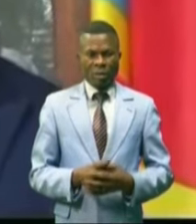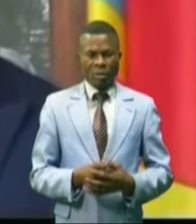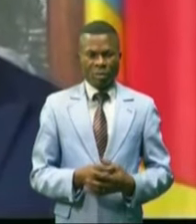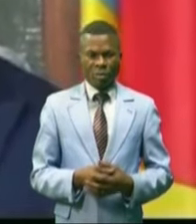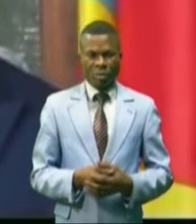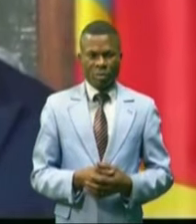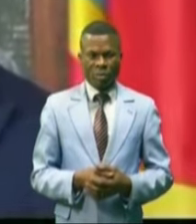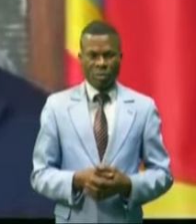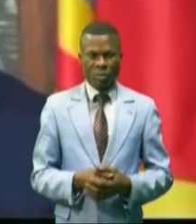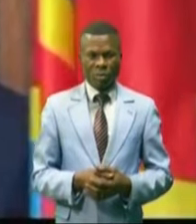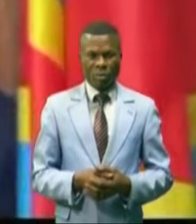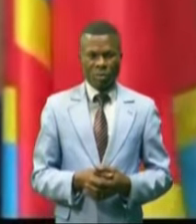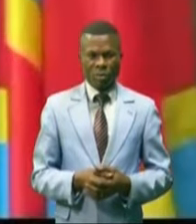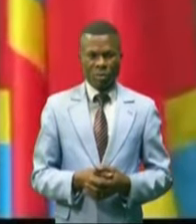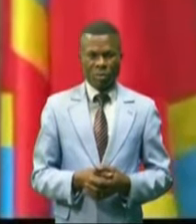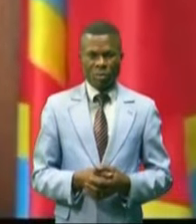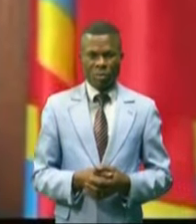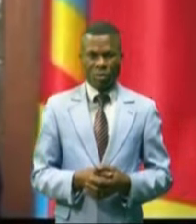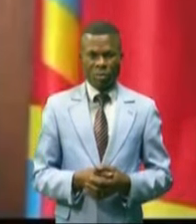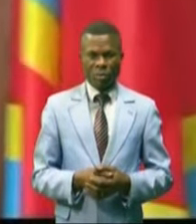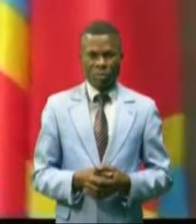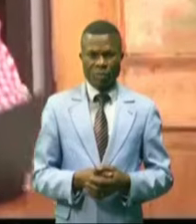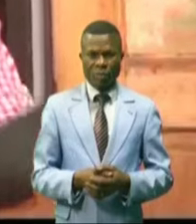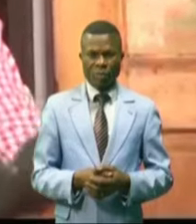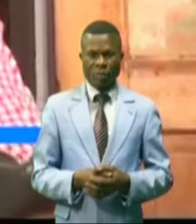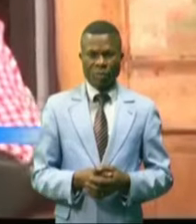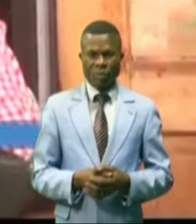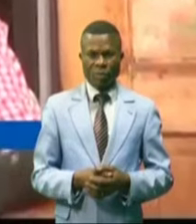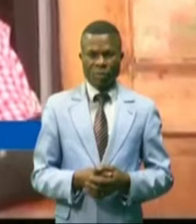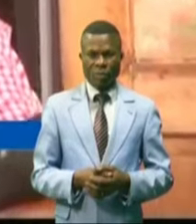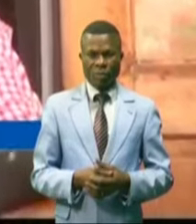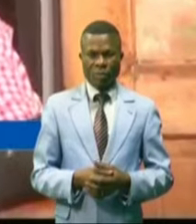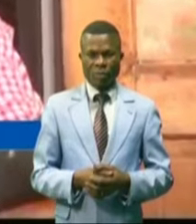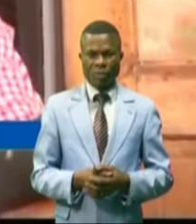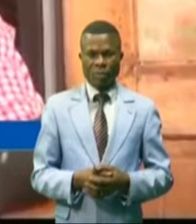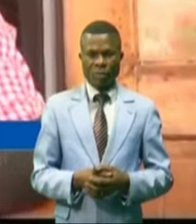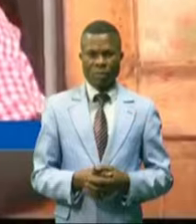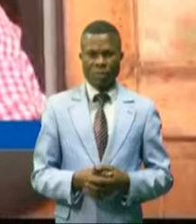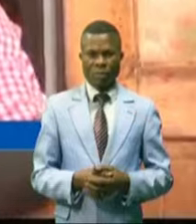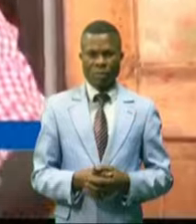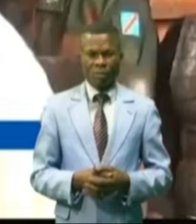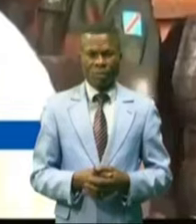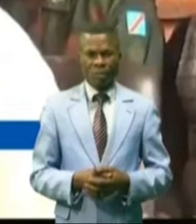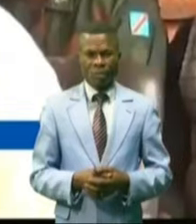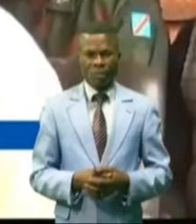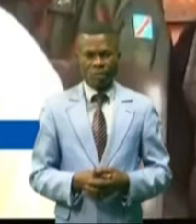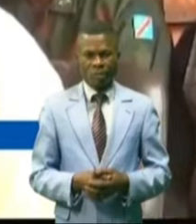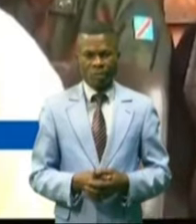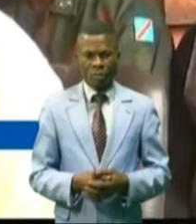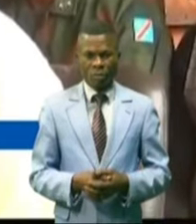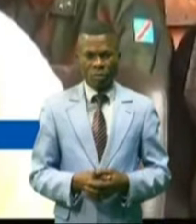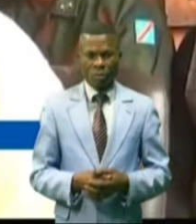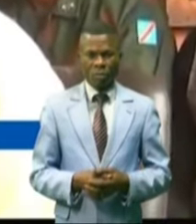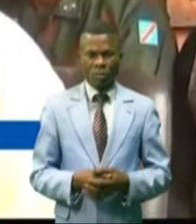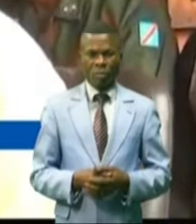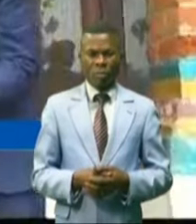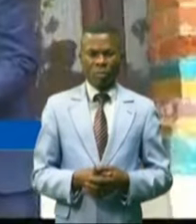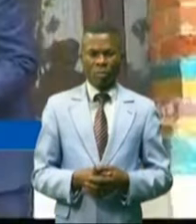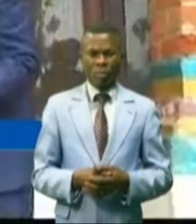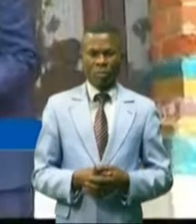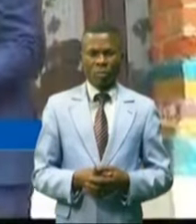a exhorté les agents et cadres de la fonction publique de l'État de se mettre au travail pour le